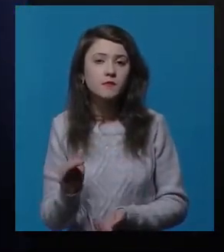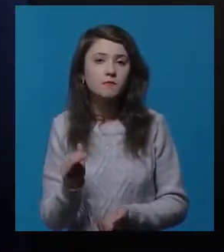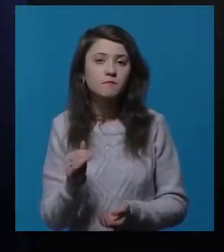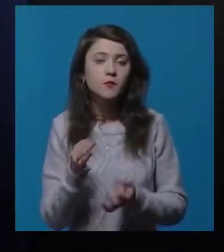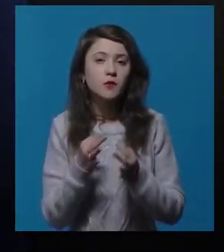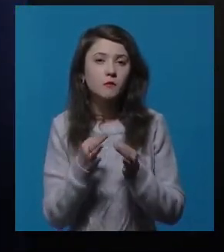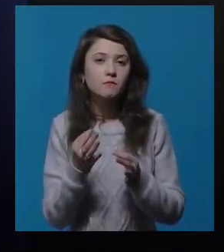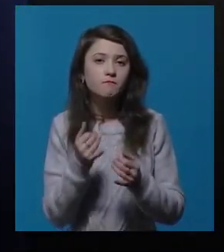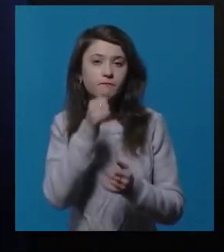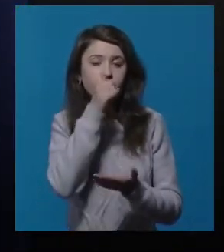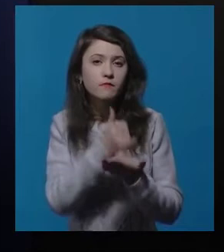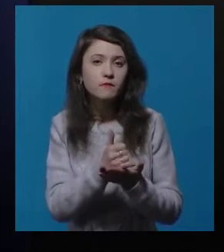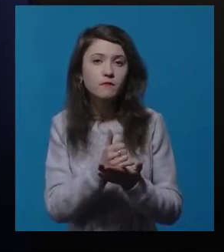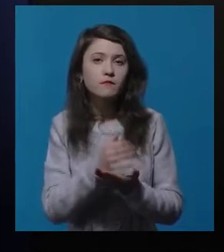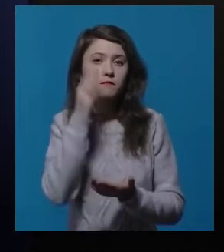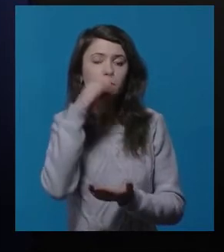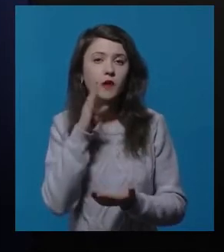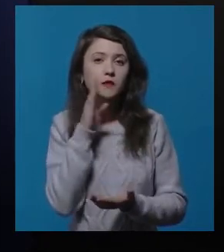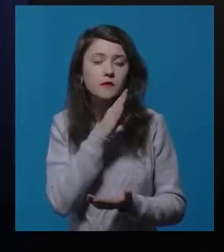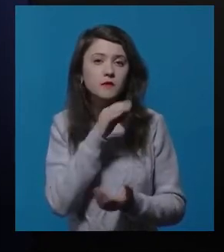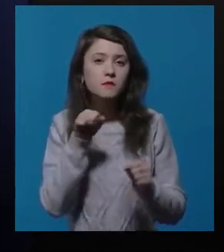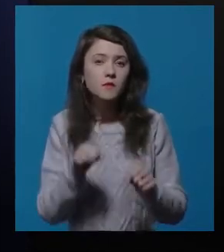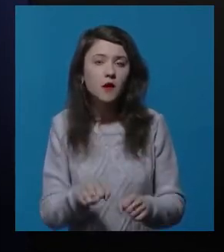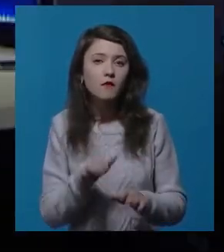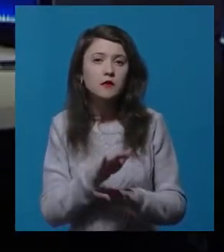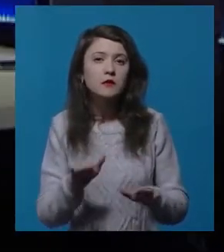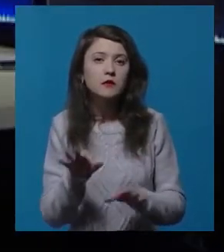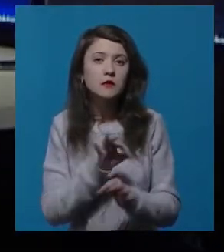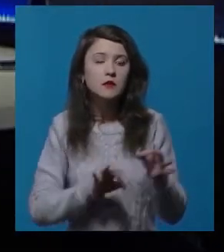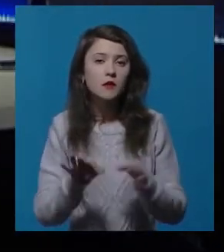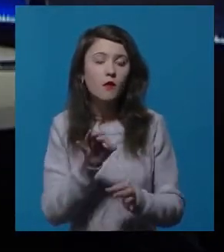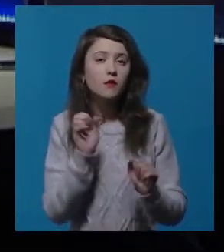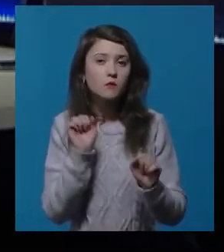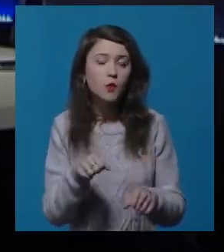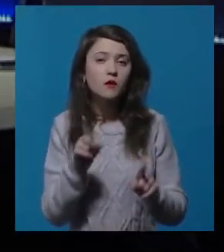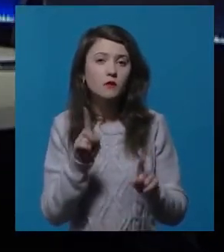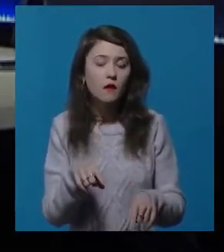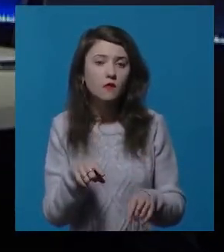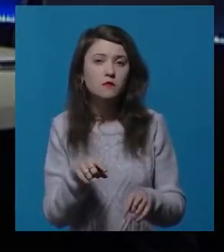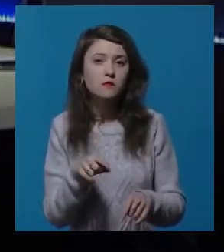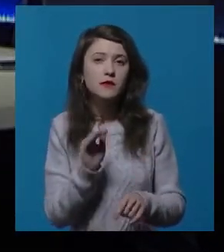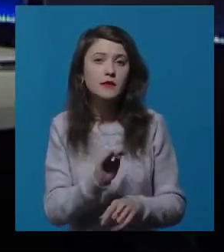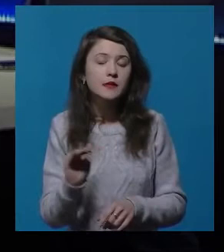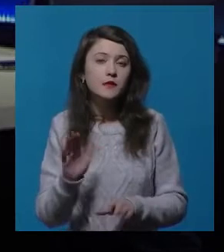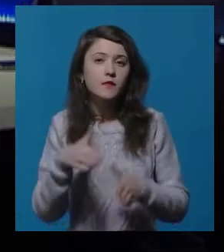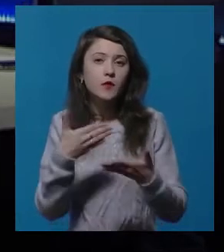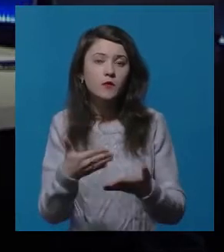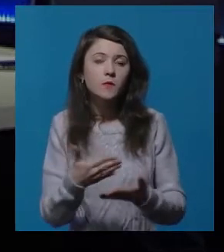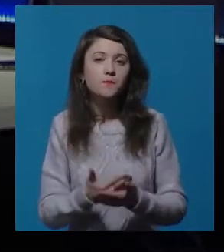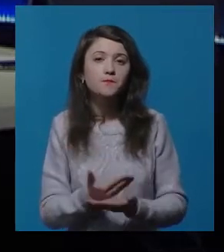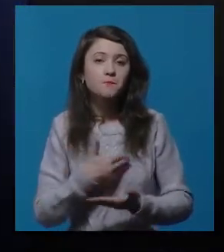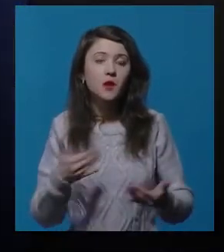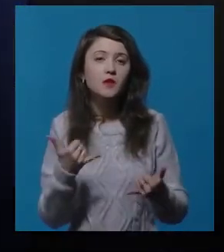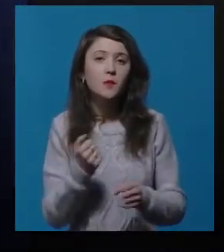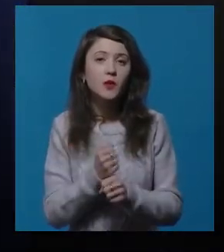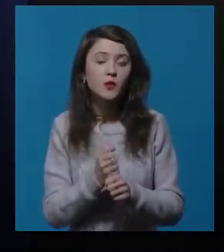опікування, там діти-сироти, це учасники тобто, бойових дій. Тобто фактично неповнолітні можуть звернутися до центру чи ні? Є певний момент, ми якраз працюємо і